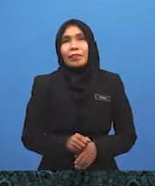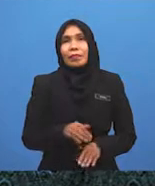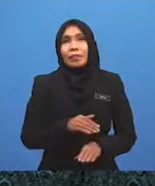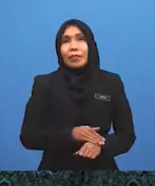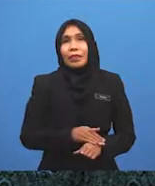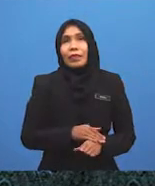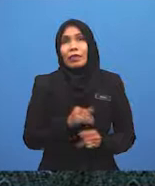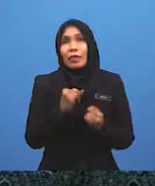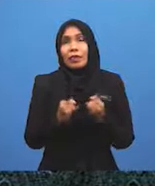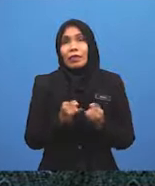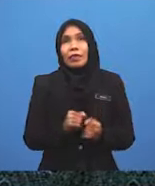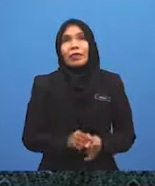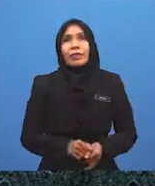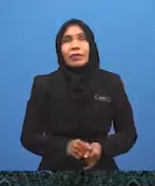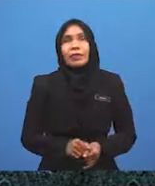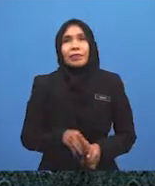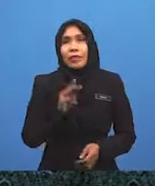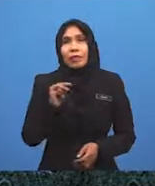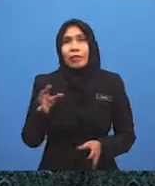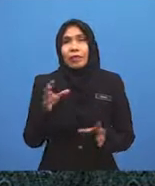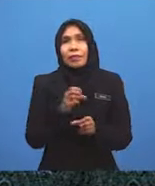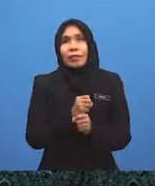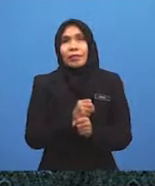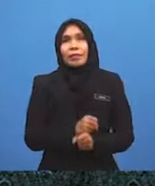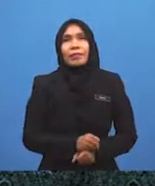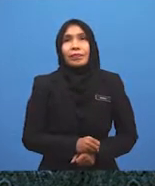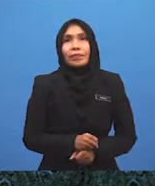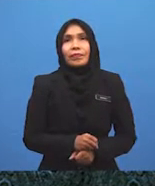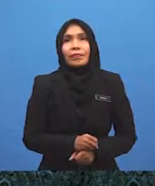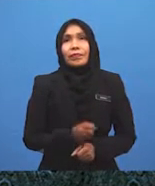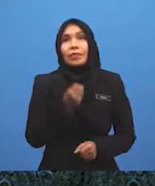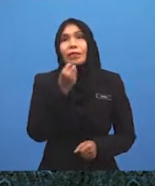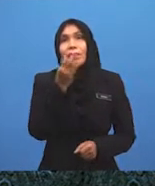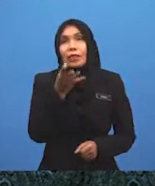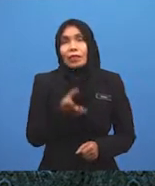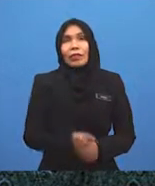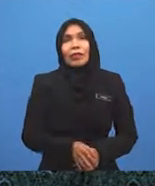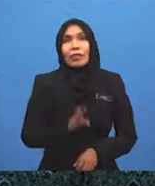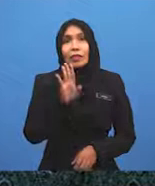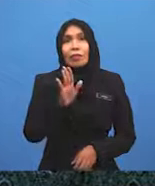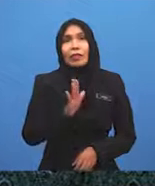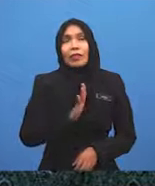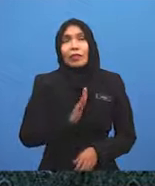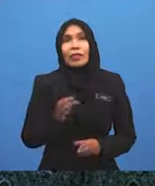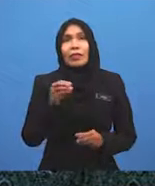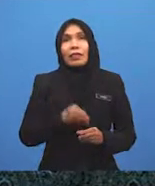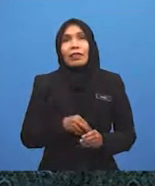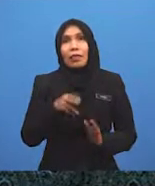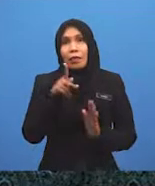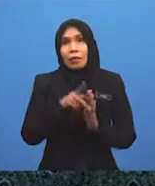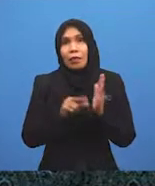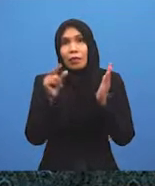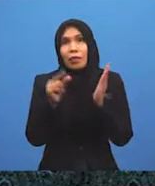akhir pembelajaran hari ini, murid dapat menyatakan 4 adab dalam pergaulan dengan jiran,